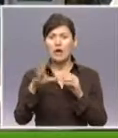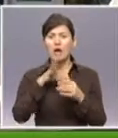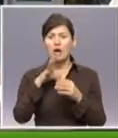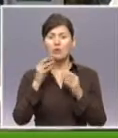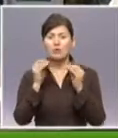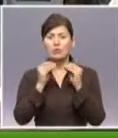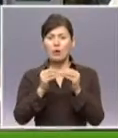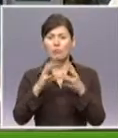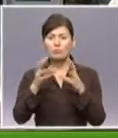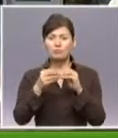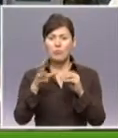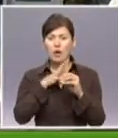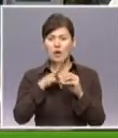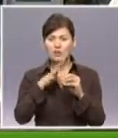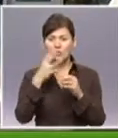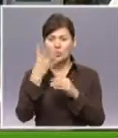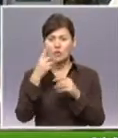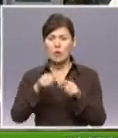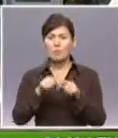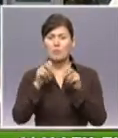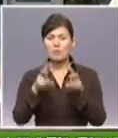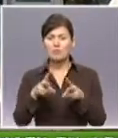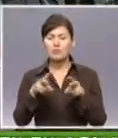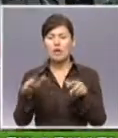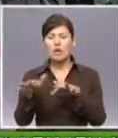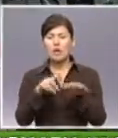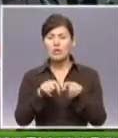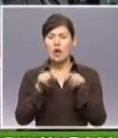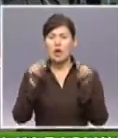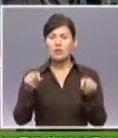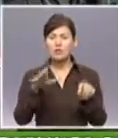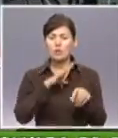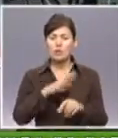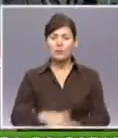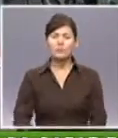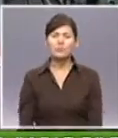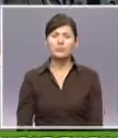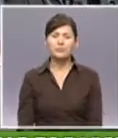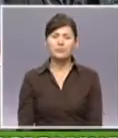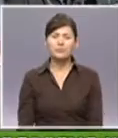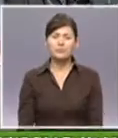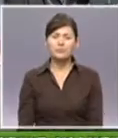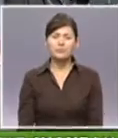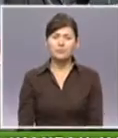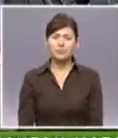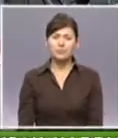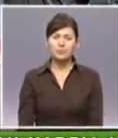құрылғалы бері 4 бірде қылмыстық іс қозғалған. Нәбира Алманова, Альфербек Гусенцов, Алматы телеарнасы.